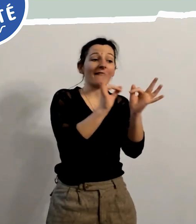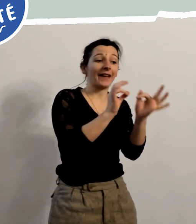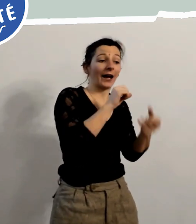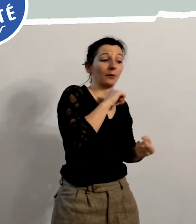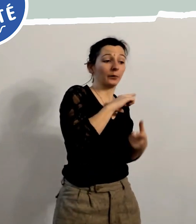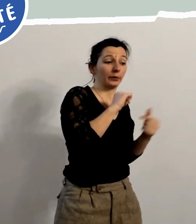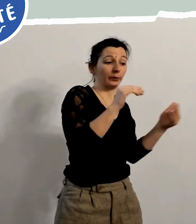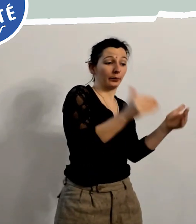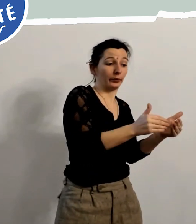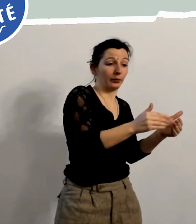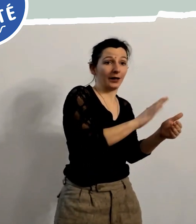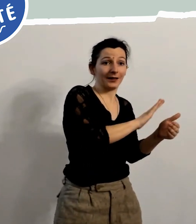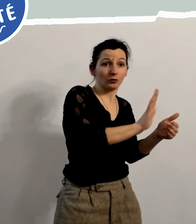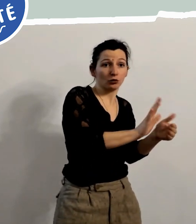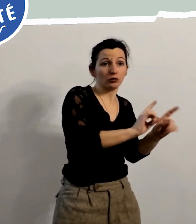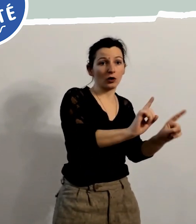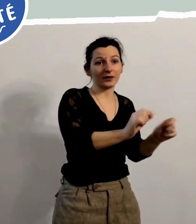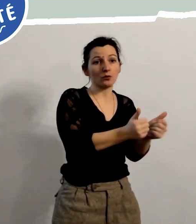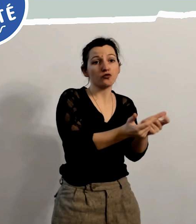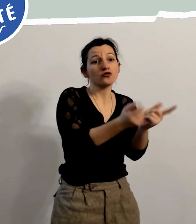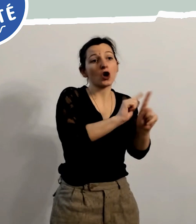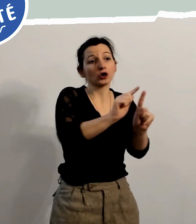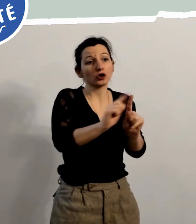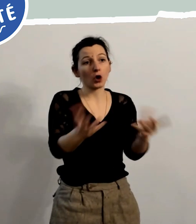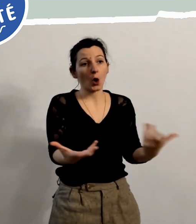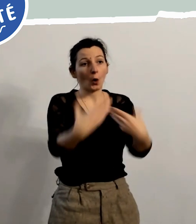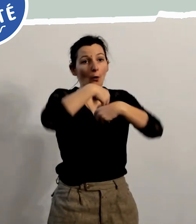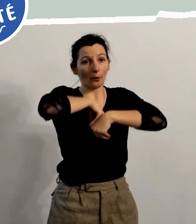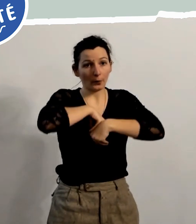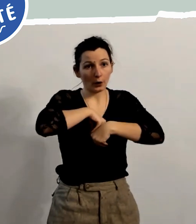intriqué. Et donc faire la part des choses, c'est bien difficile des fois.